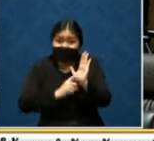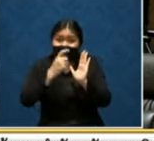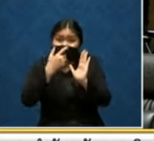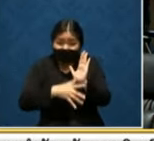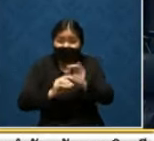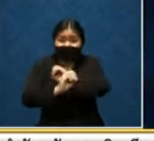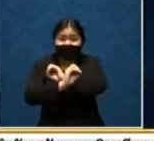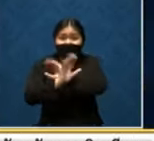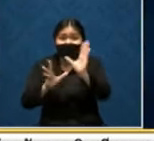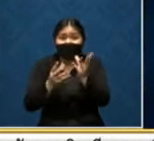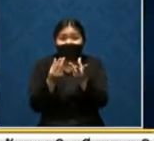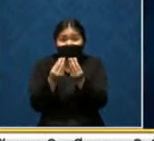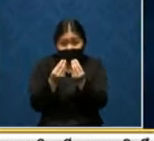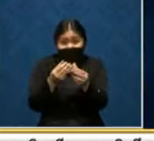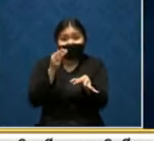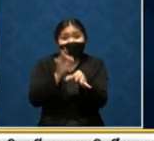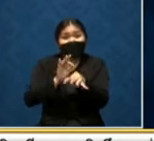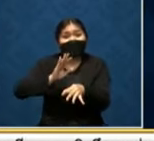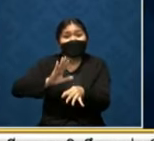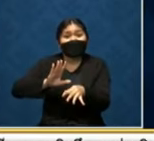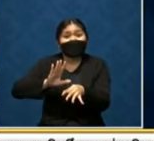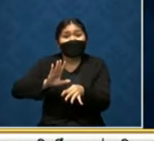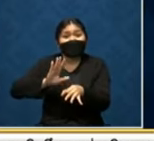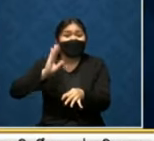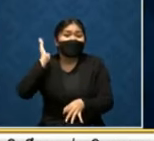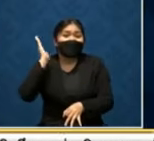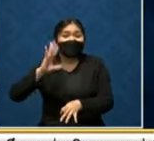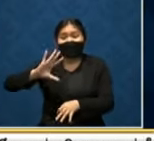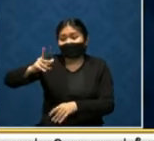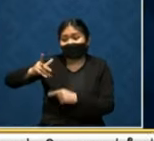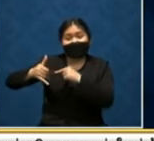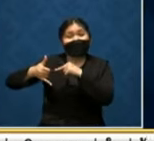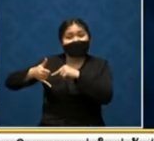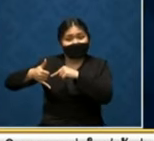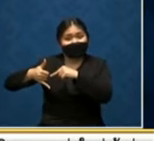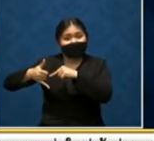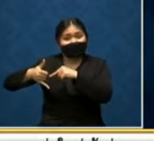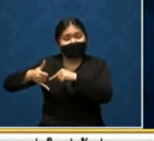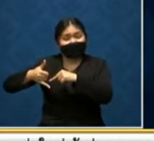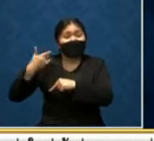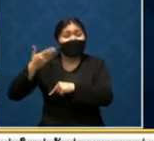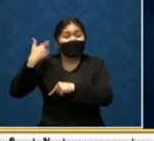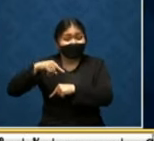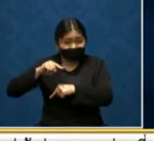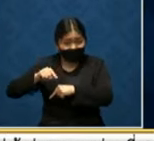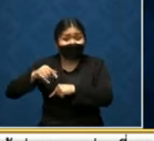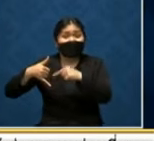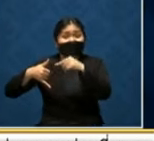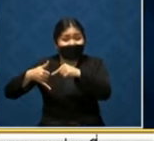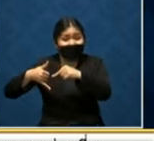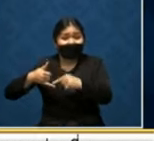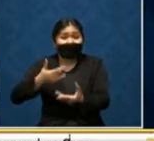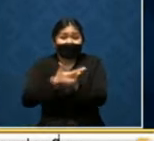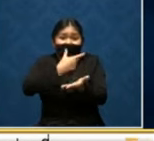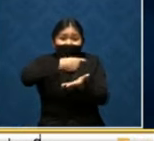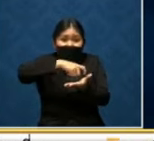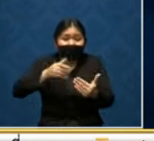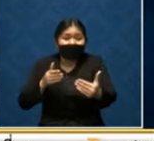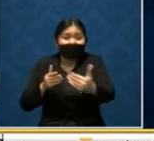เป็นเลขบัญชีของนายชช้างเมื่อสักครู่เลขบัญชีของนายชช้างเมื่อสักครู่โอนไป